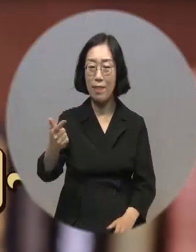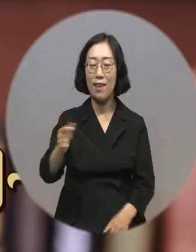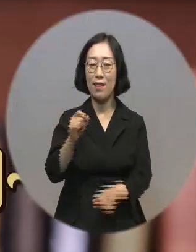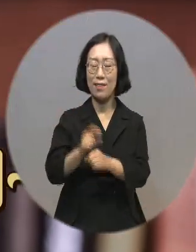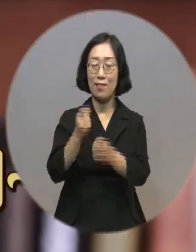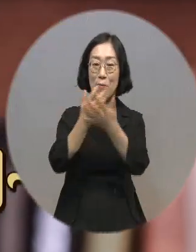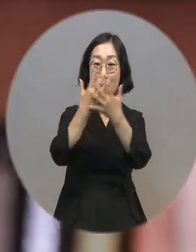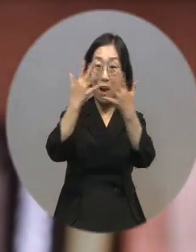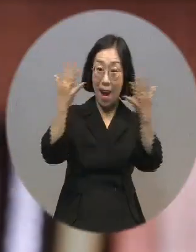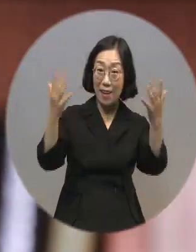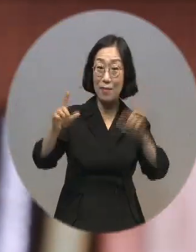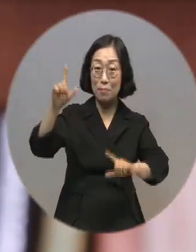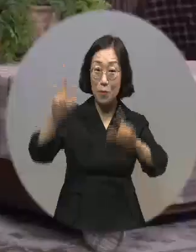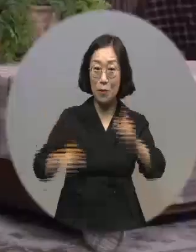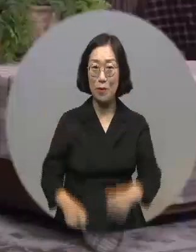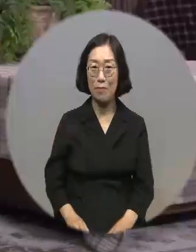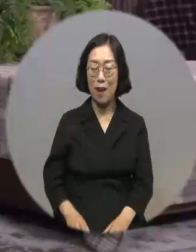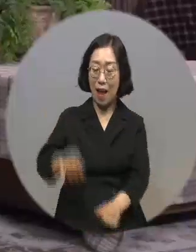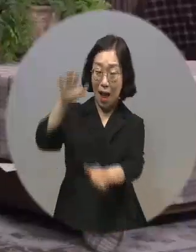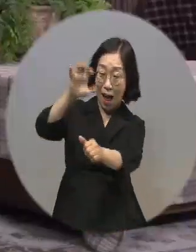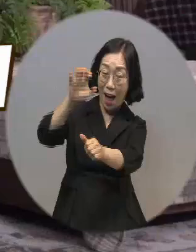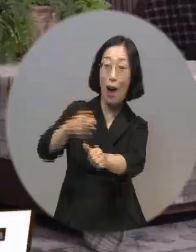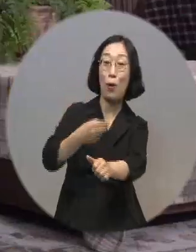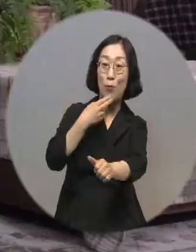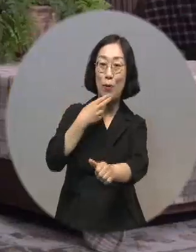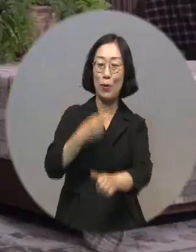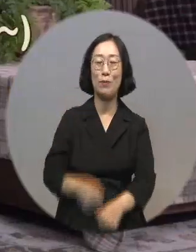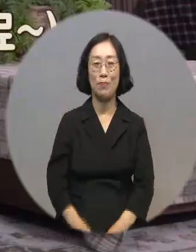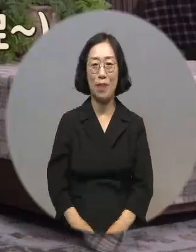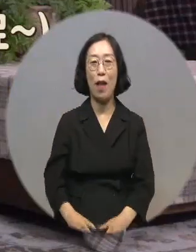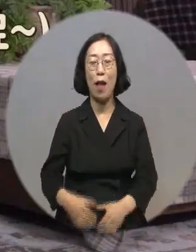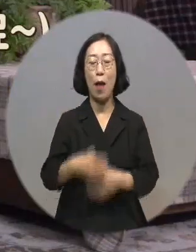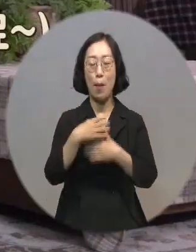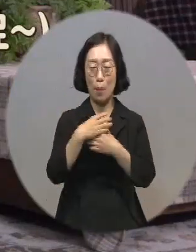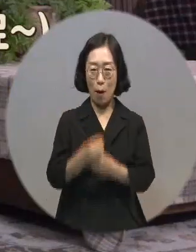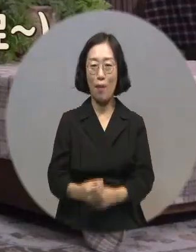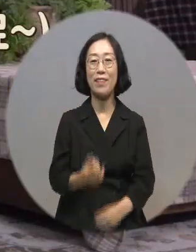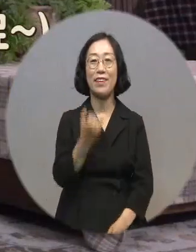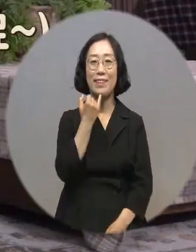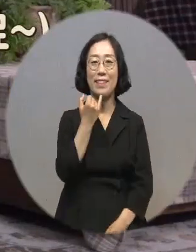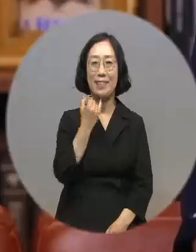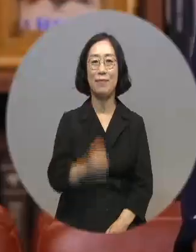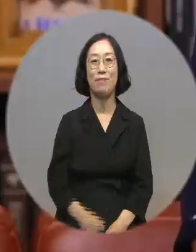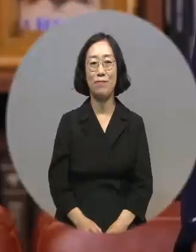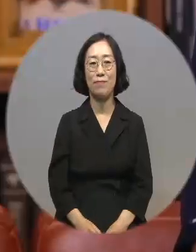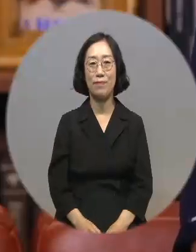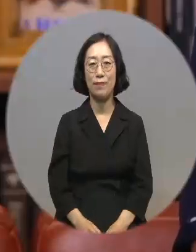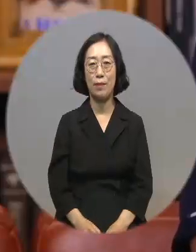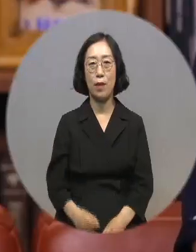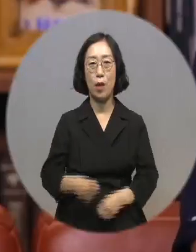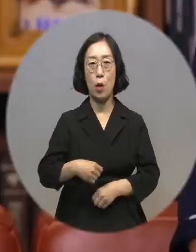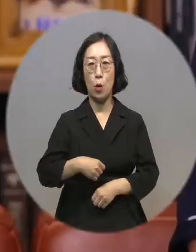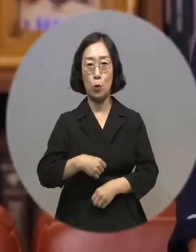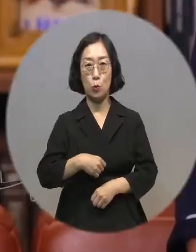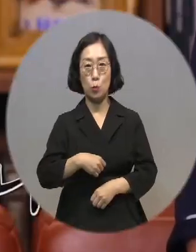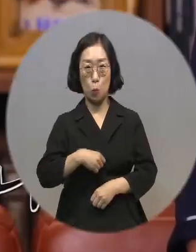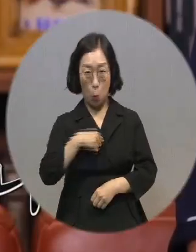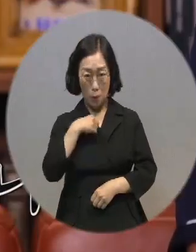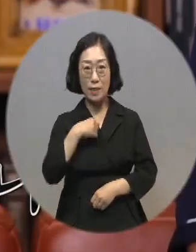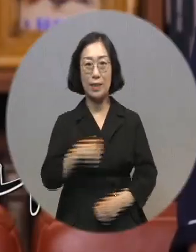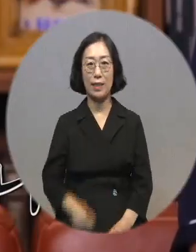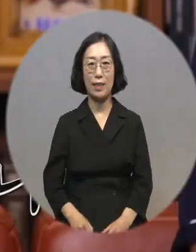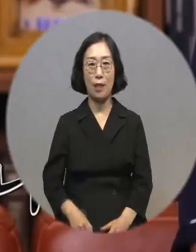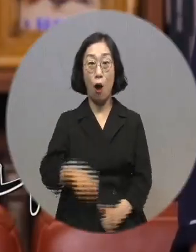우리를 기분 좋게 하는데 혼내지 않아요. 네, 편안하게 앉아 계셔도 됩니다. 네, 솔직히. 네.